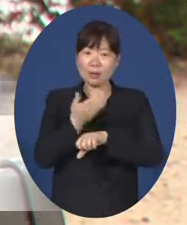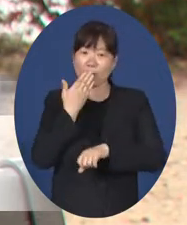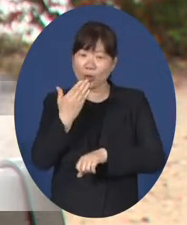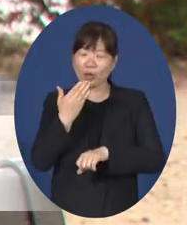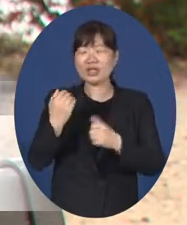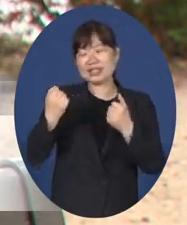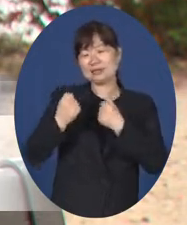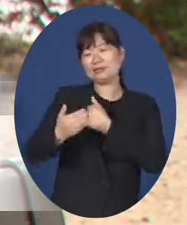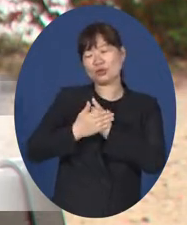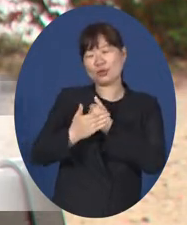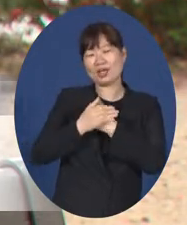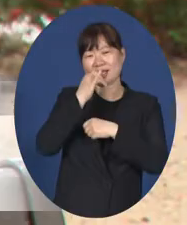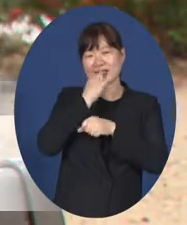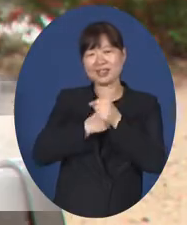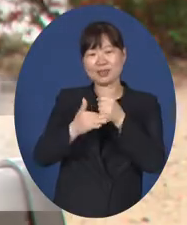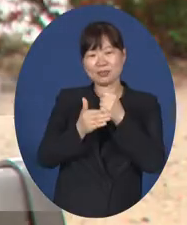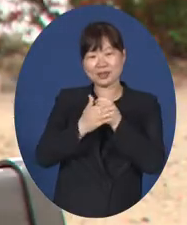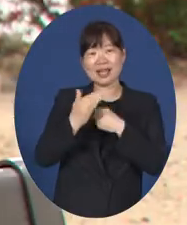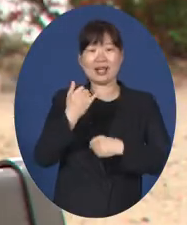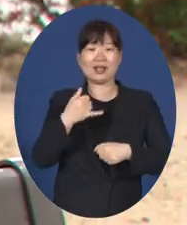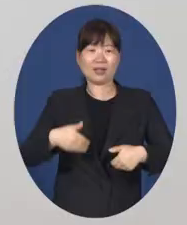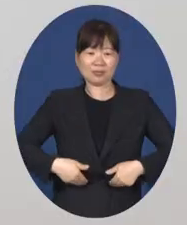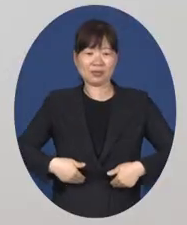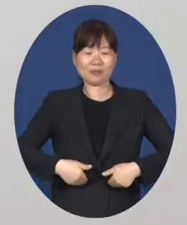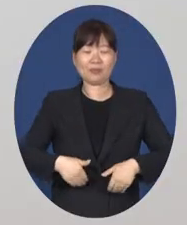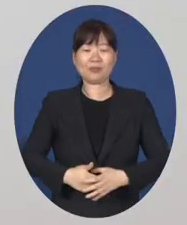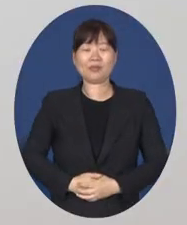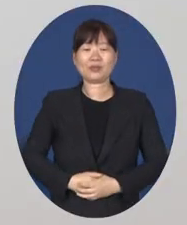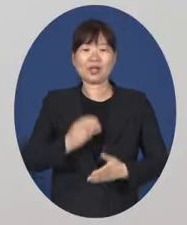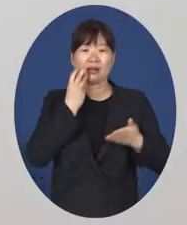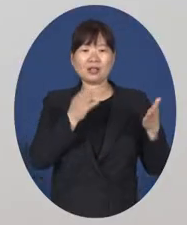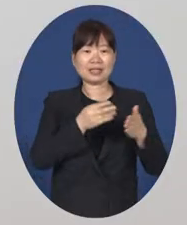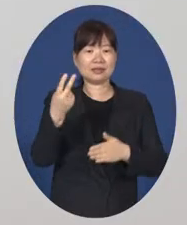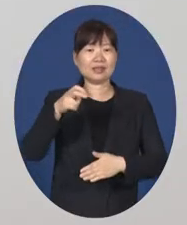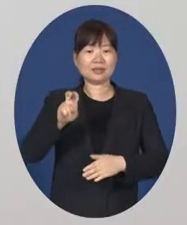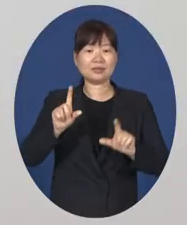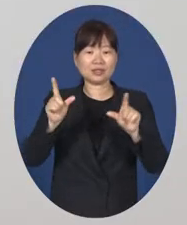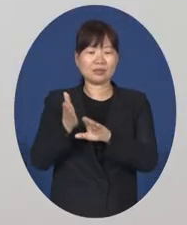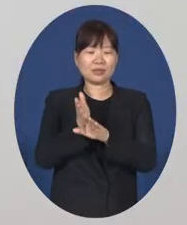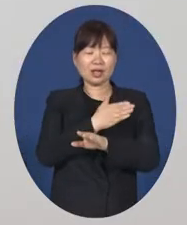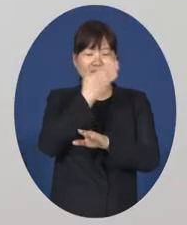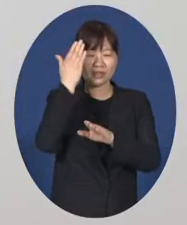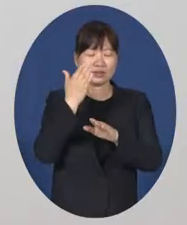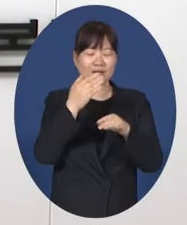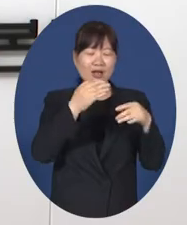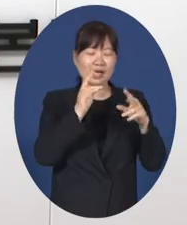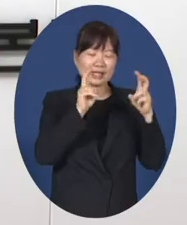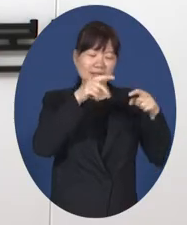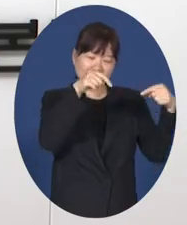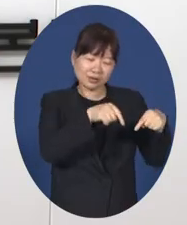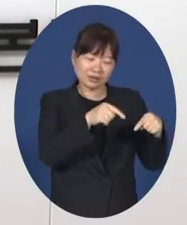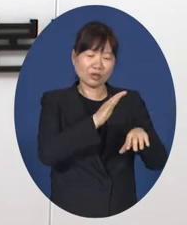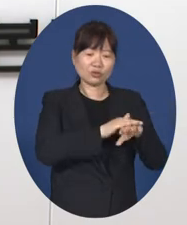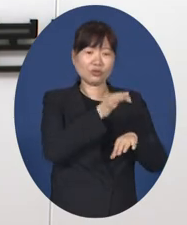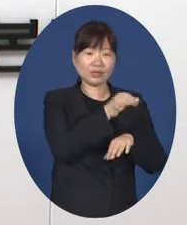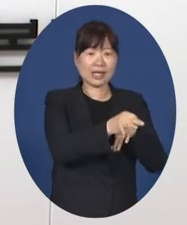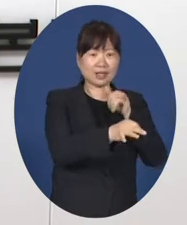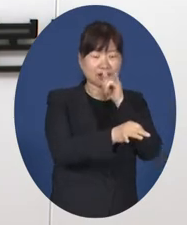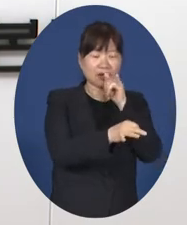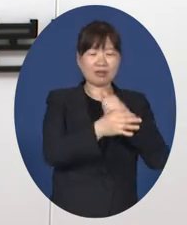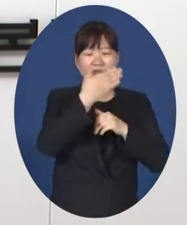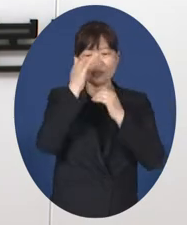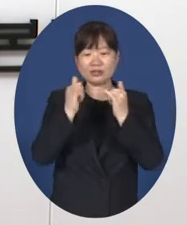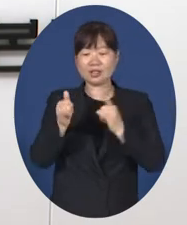그럴 수 있기 때문에 에 따라 다양합니다 경우도 는 2020년부터 청년 면접 수당을 지급하고 있습니다